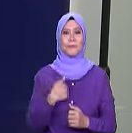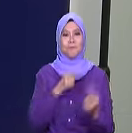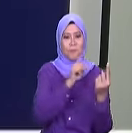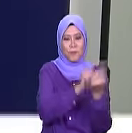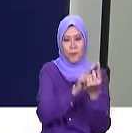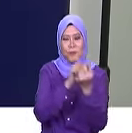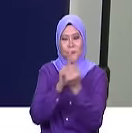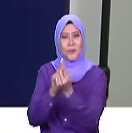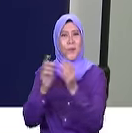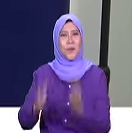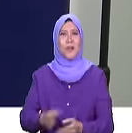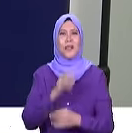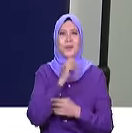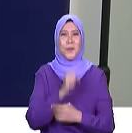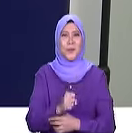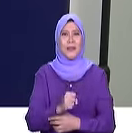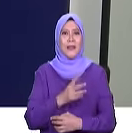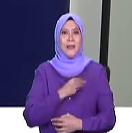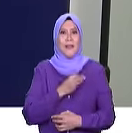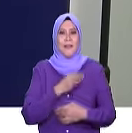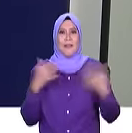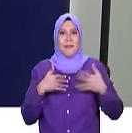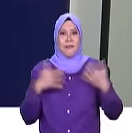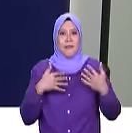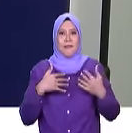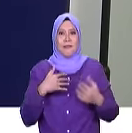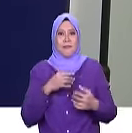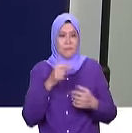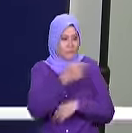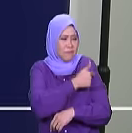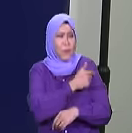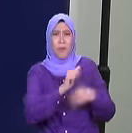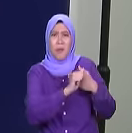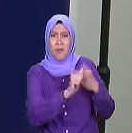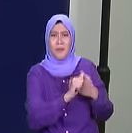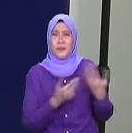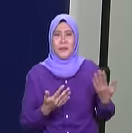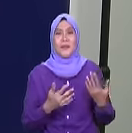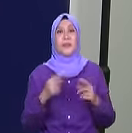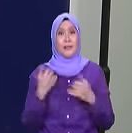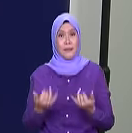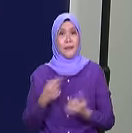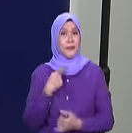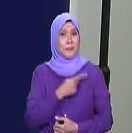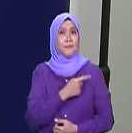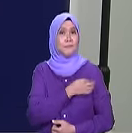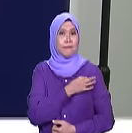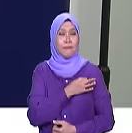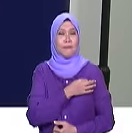dengan warga emas kan yang takut nak terima vaksin. Dia rasa macam vaksin itu bahaya. Jadi kami sebagai